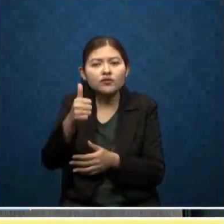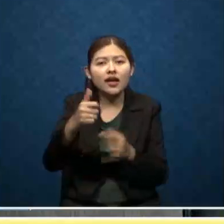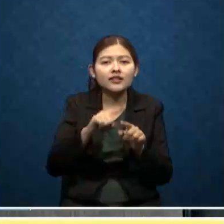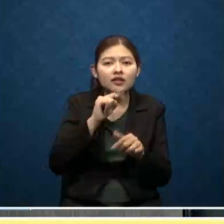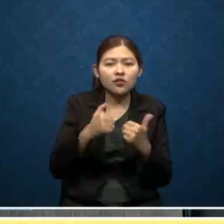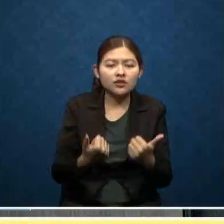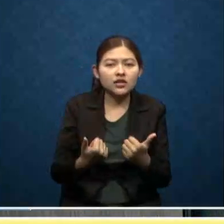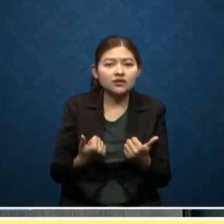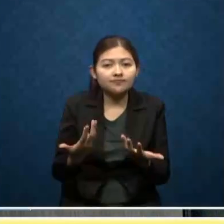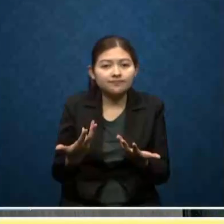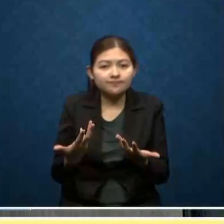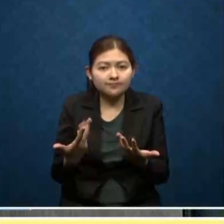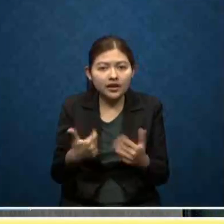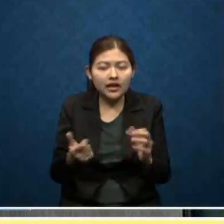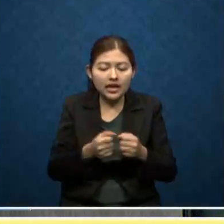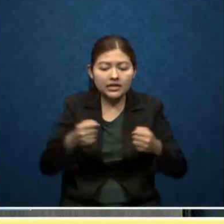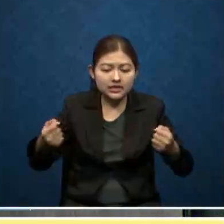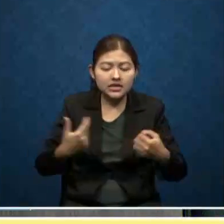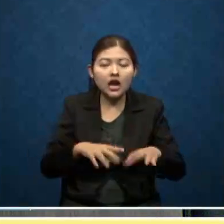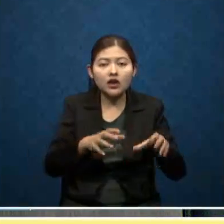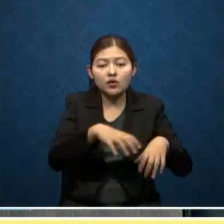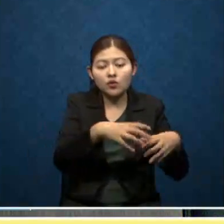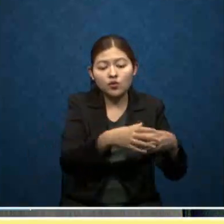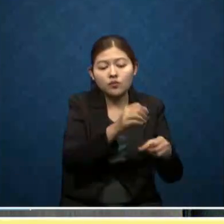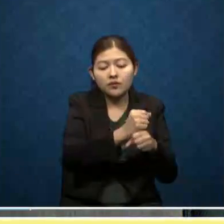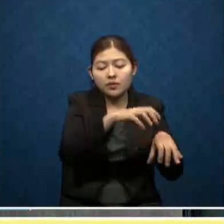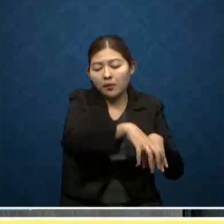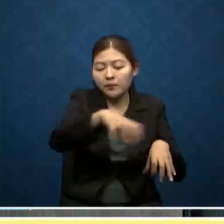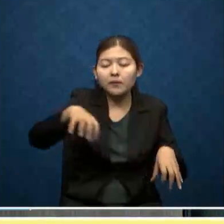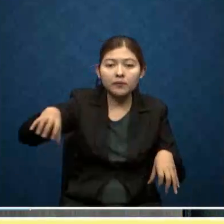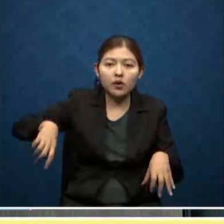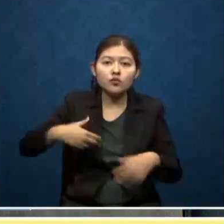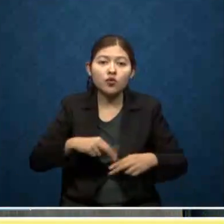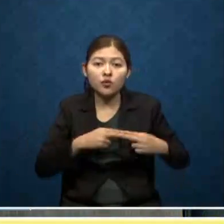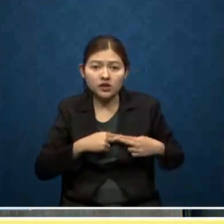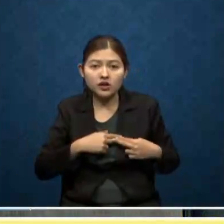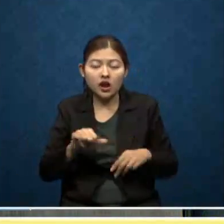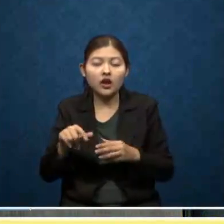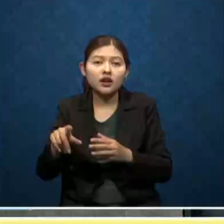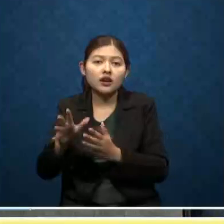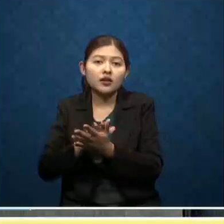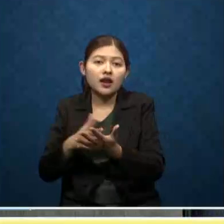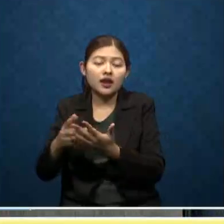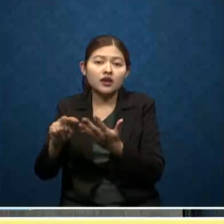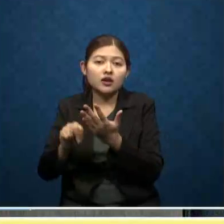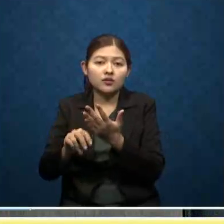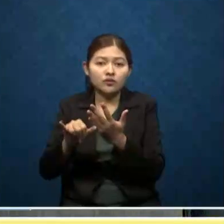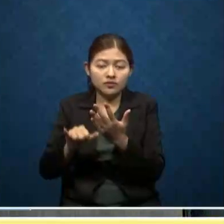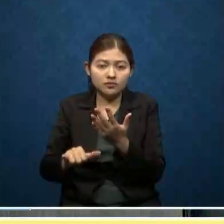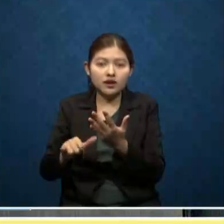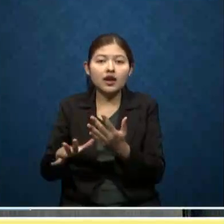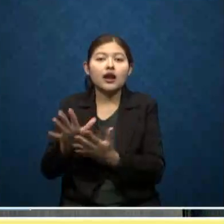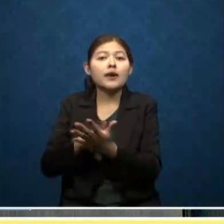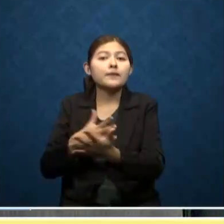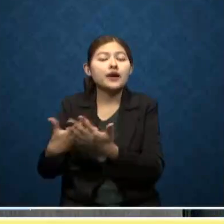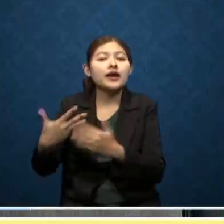แปลเป็นว่าขยายหน่วยงานจริงๆแล้วทั้งหมดเอยู่ในความรับผิดชอบของสำนักนโยบายและแผนพลังงานนะครับ